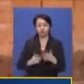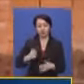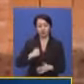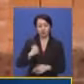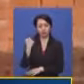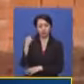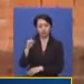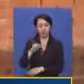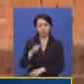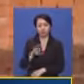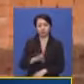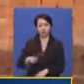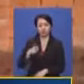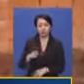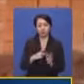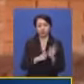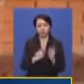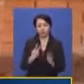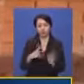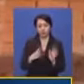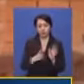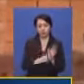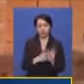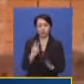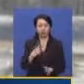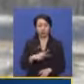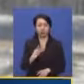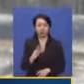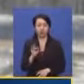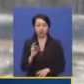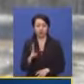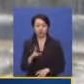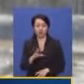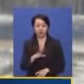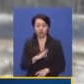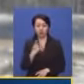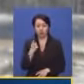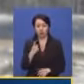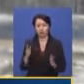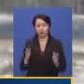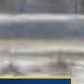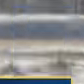В Айыртаусском районе таких 1729. 24 октября их стало на одного меньше.